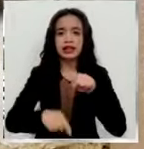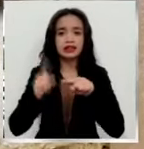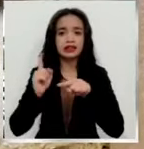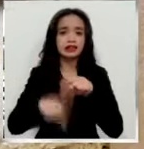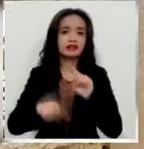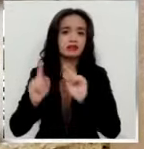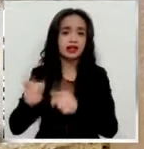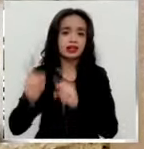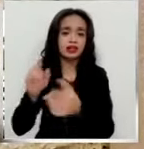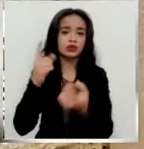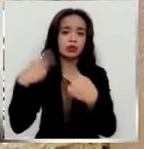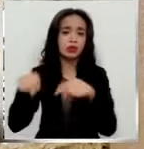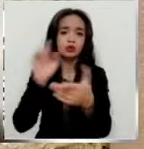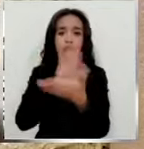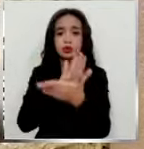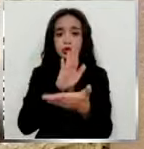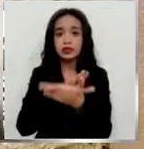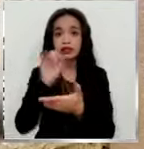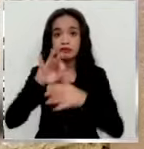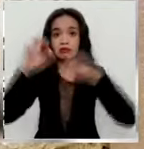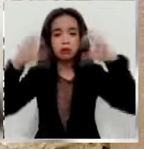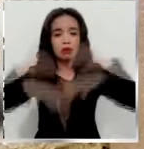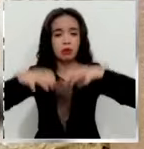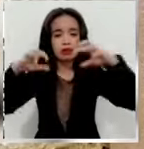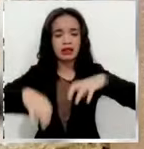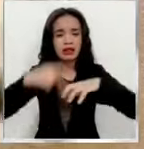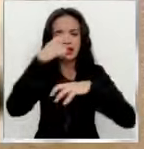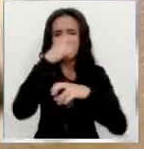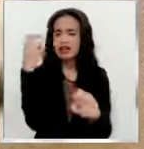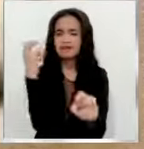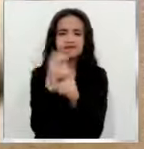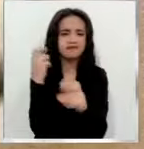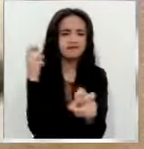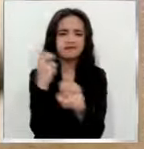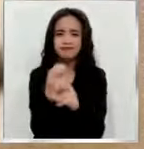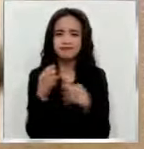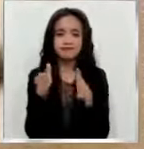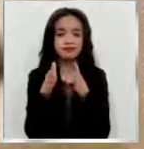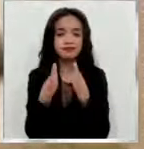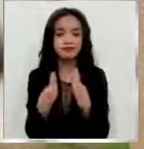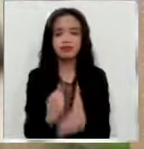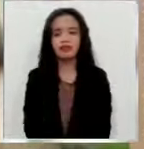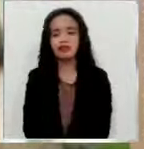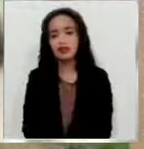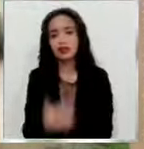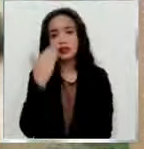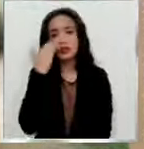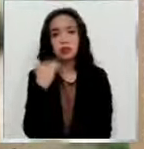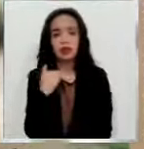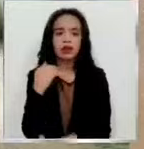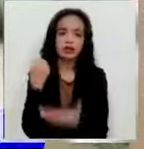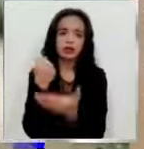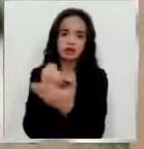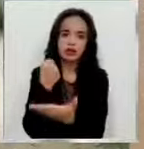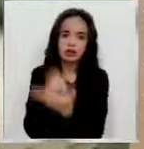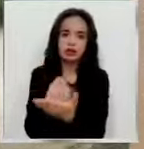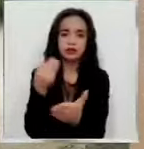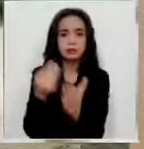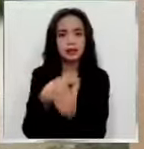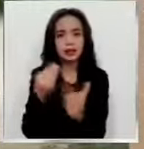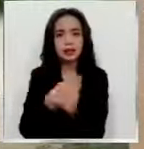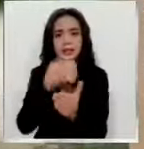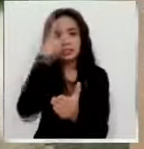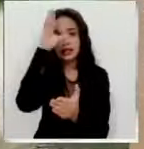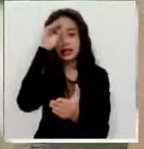anak kapag umuulan dahil sa hirap ng daan. Kulang kasi ang kita ng kanyang asawa na nag-uuling para